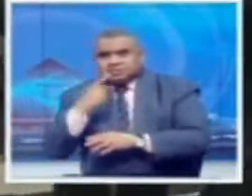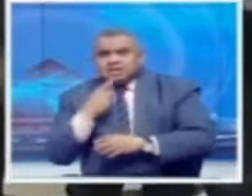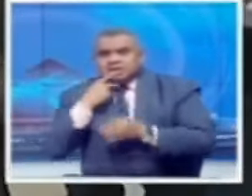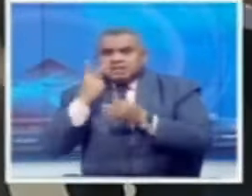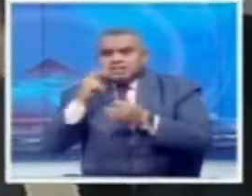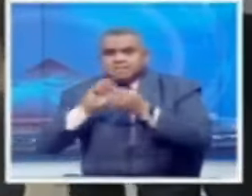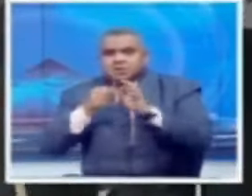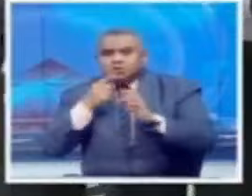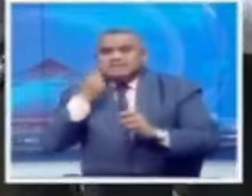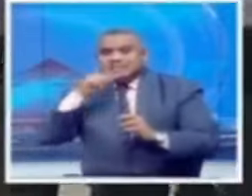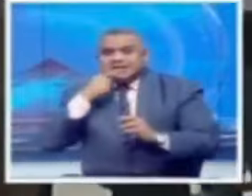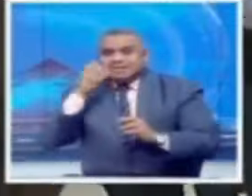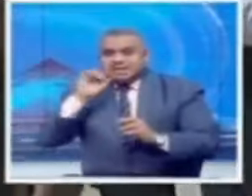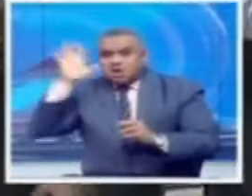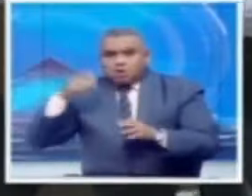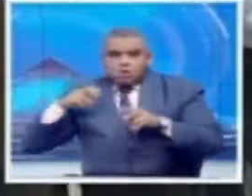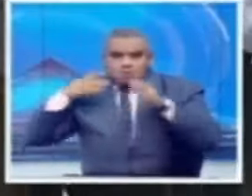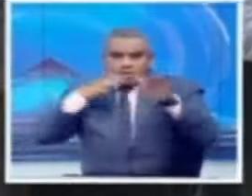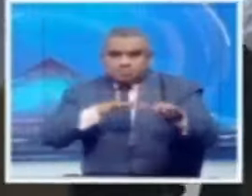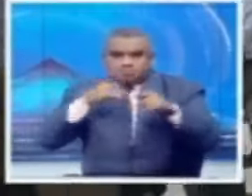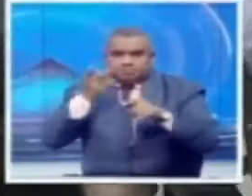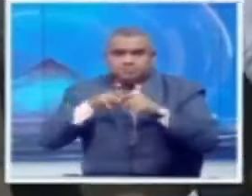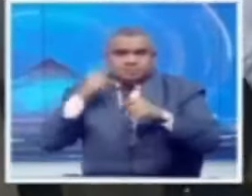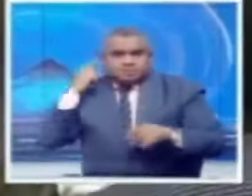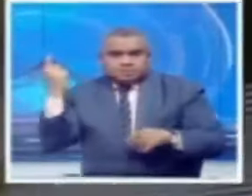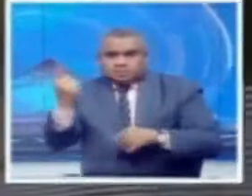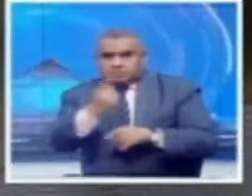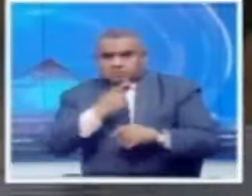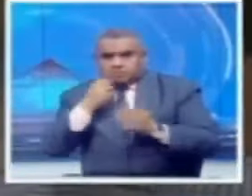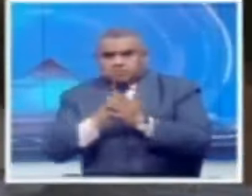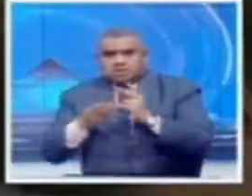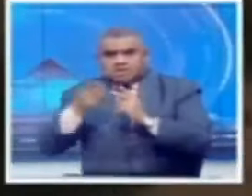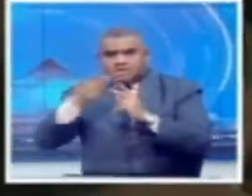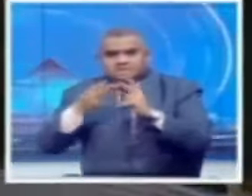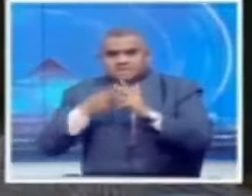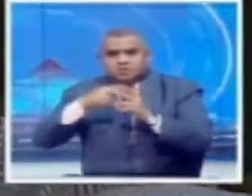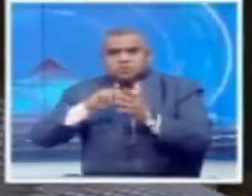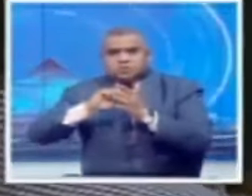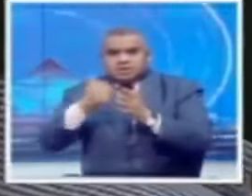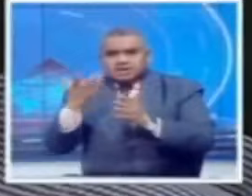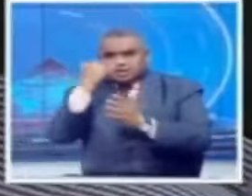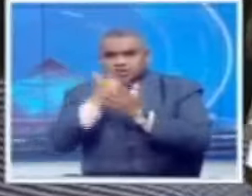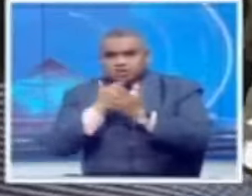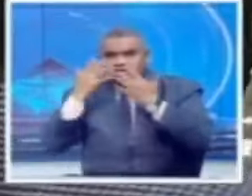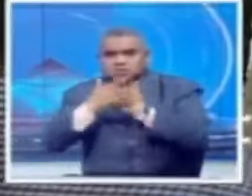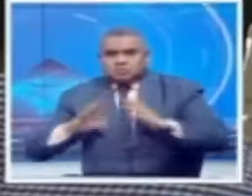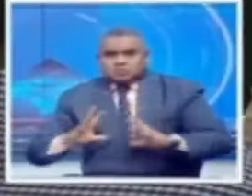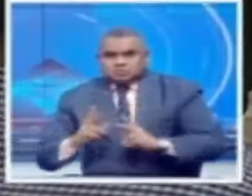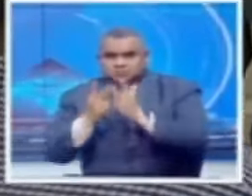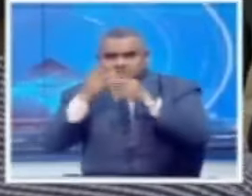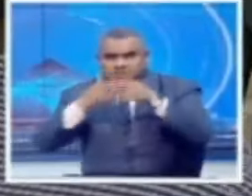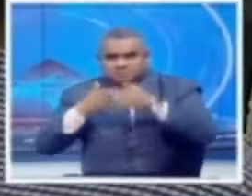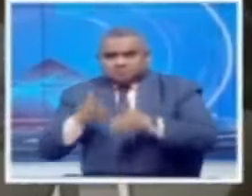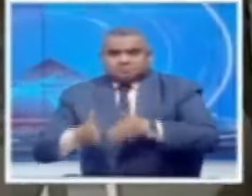2 مليون سائح سنويا. رئيس الوزراء تفقد أيضا المشروع الفندقي الجديد الذي تقيمه إحدى شركات التطوير